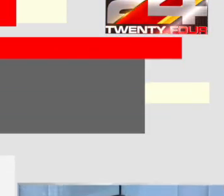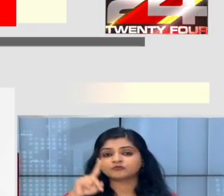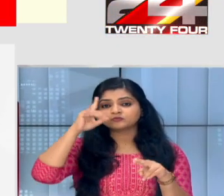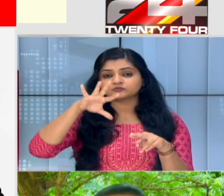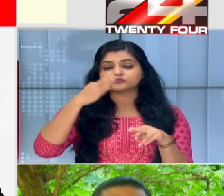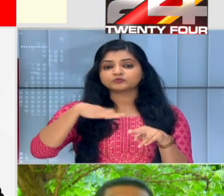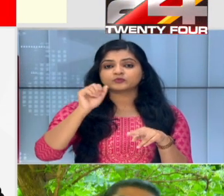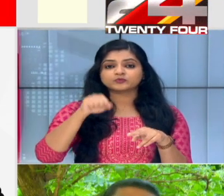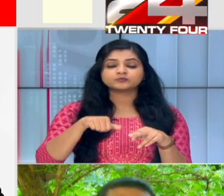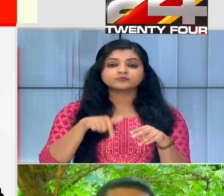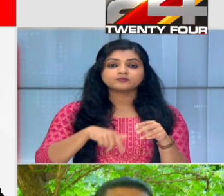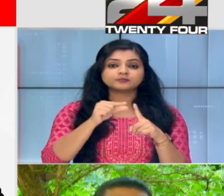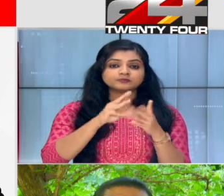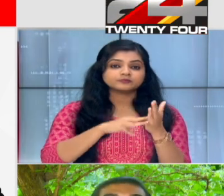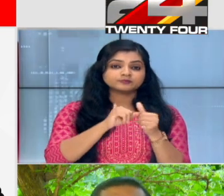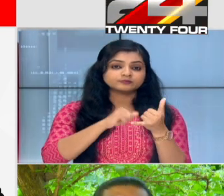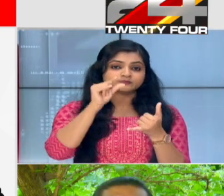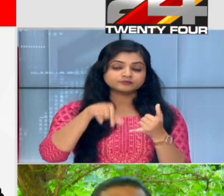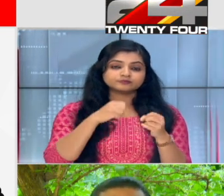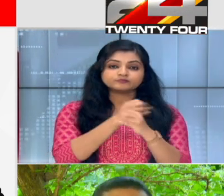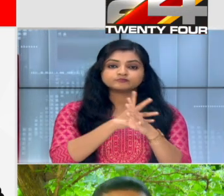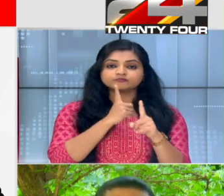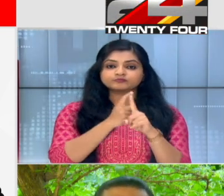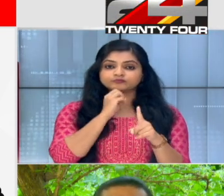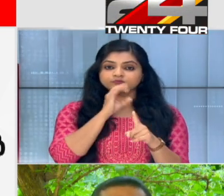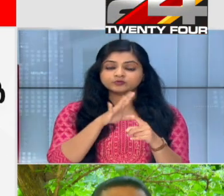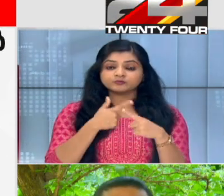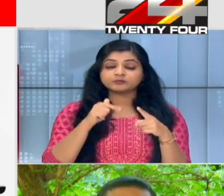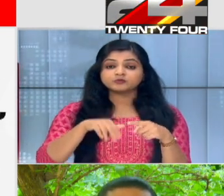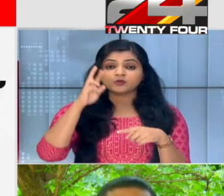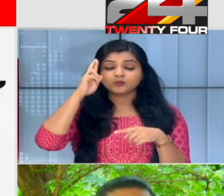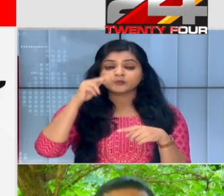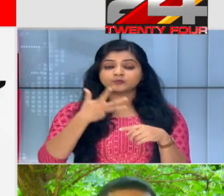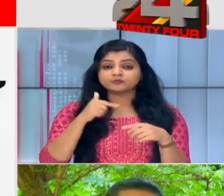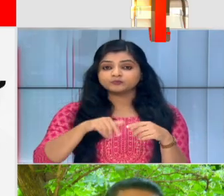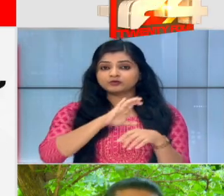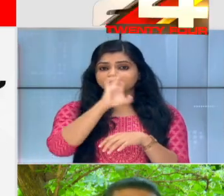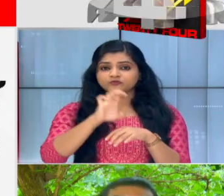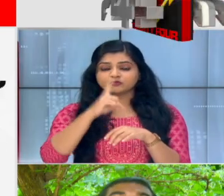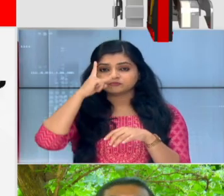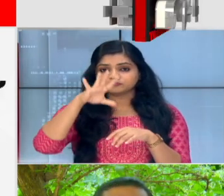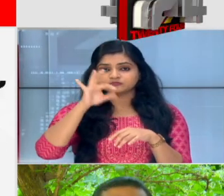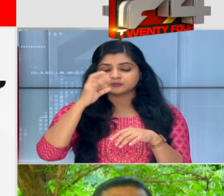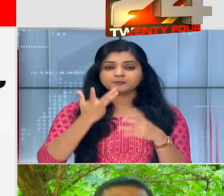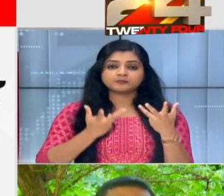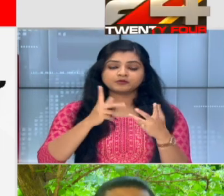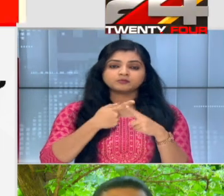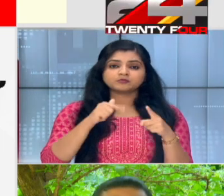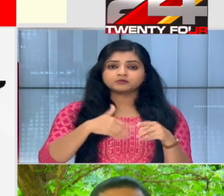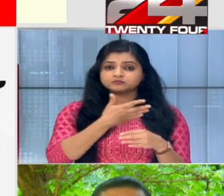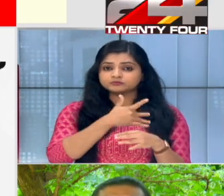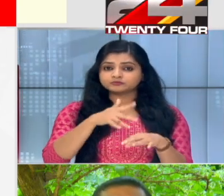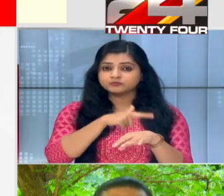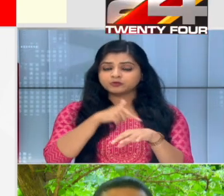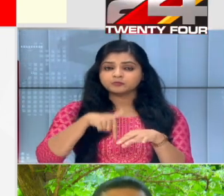PMSLAM ഇന്ന് മാധ്യമങ്ങളെ കണ്ടപ്പോൾ പറഞ്ഞിട്ടുള്ളത്. എങ്കിൽ പോലും നമ്മൾ ഇന്ന് പ്രതീക്ഷിച്ചു വൈകിട്ടോടുകൂടി ഇത് സംബന്ധിച്ച് ഒരു തീരുമാനം ഉണ്ടാകും എന്നുള്ളത്. പക്ഷേ ഇതുവരെ അത്തരത്തിലൊരു തീരുമാനത്തിൽ